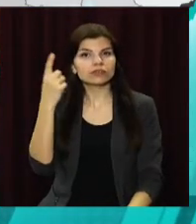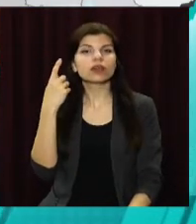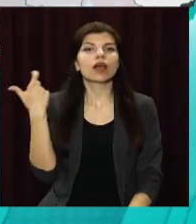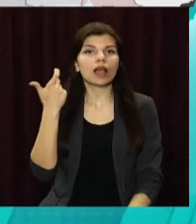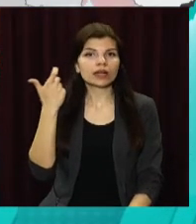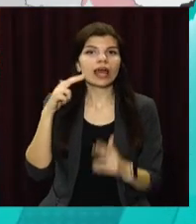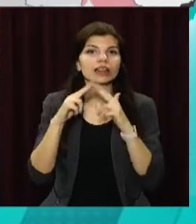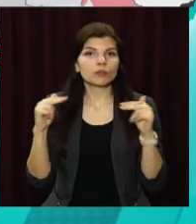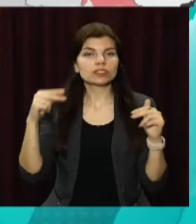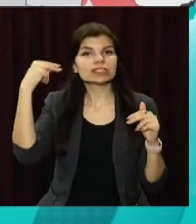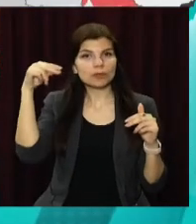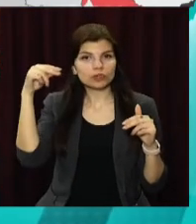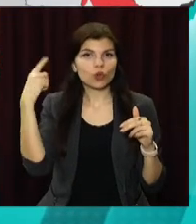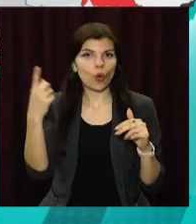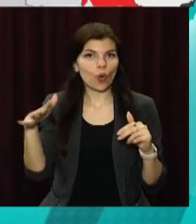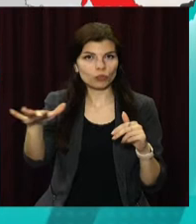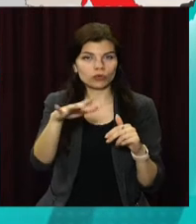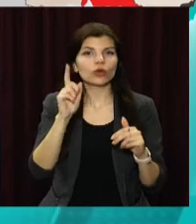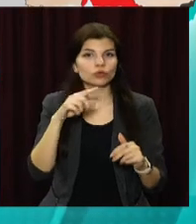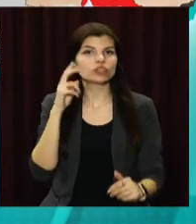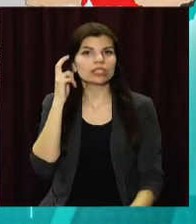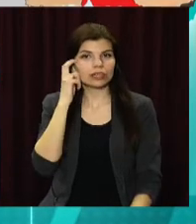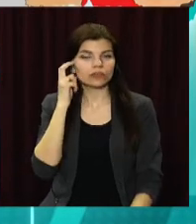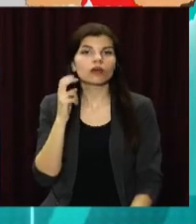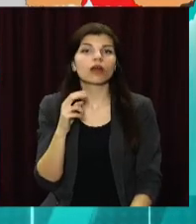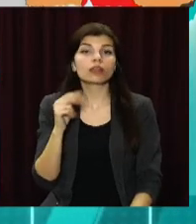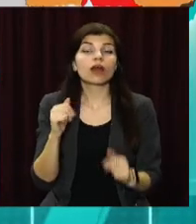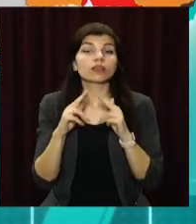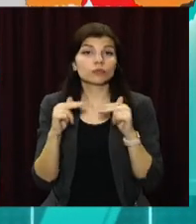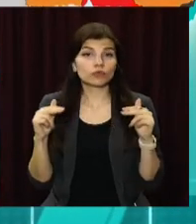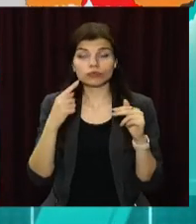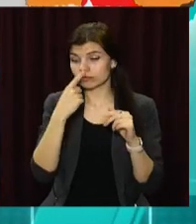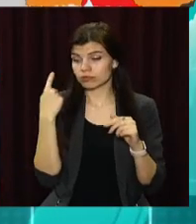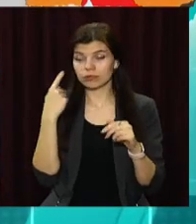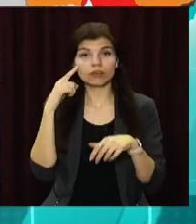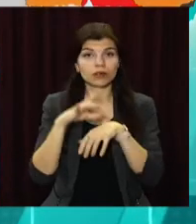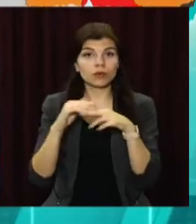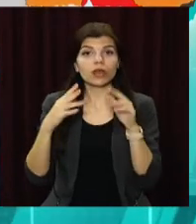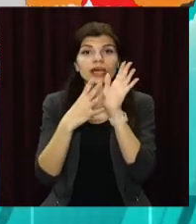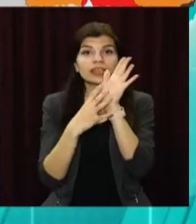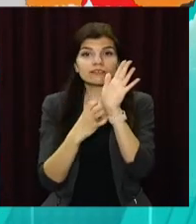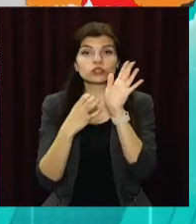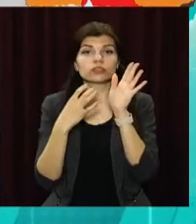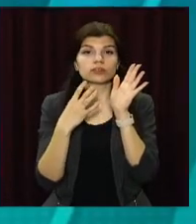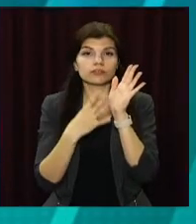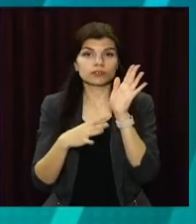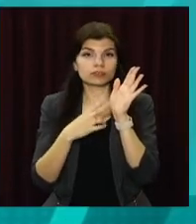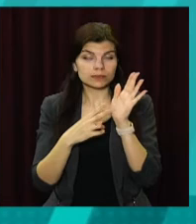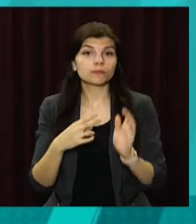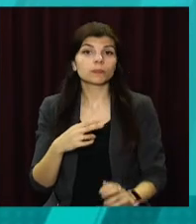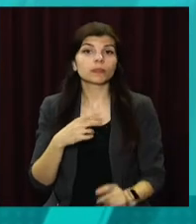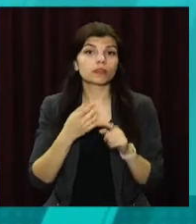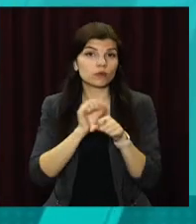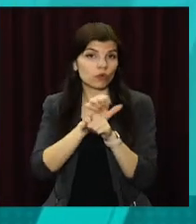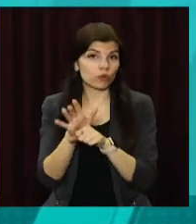Харківська, Дніпропетровська, Запорізька області, а також Київ. На Дніпропетровщині за минулу добу зареєстрували 976 нових випадків